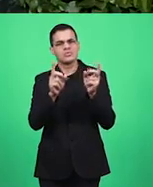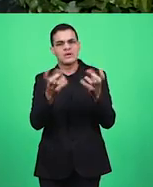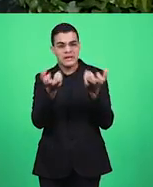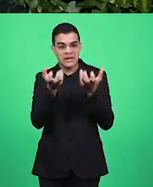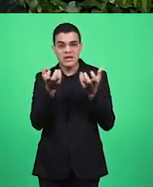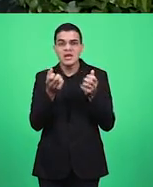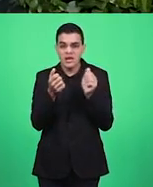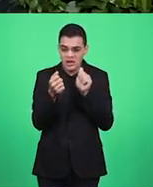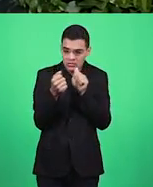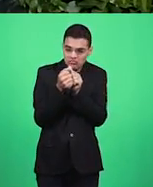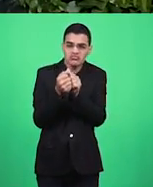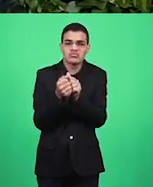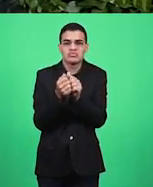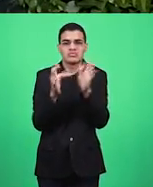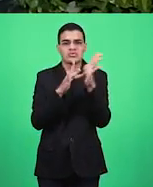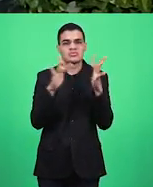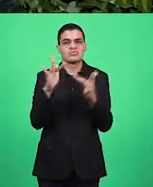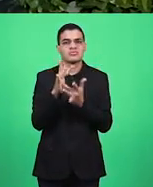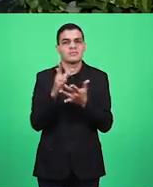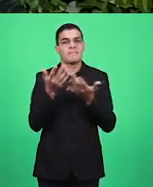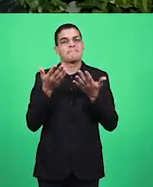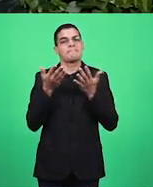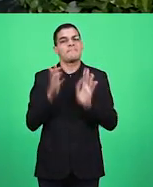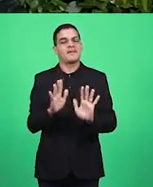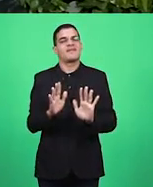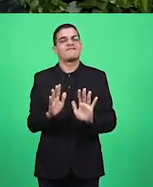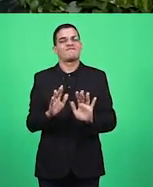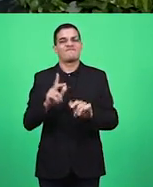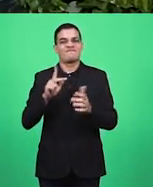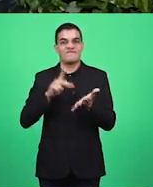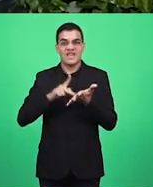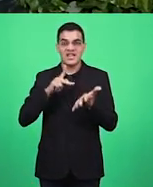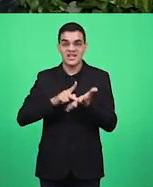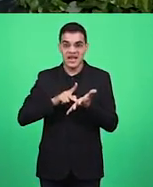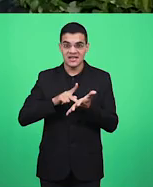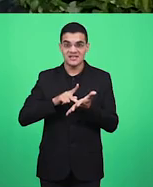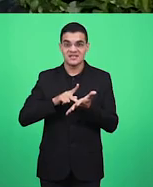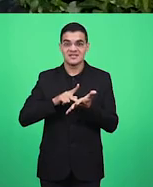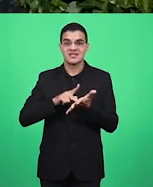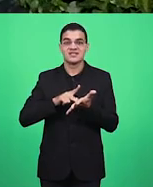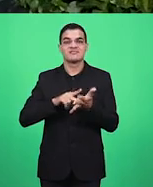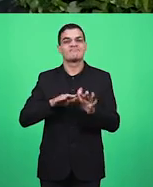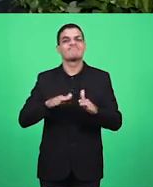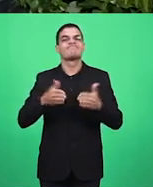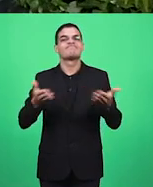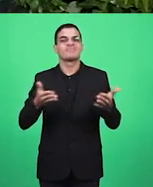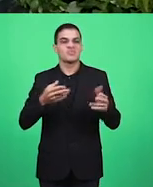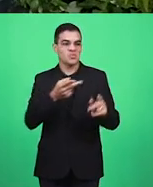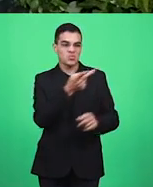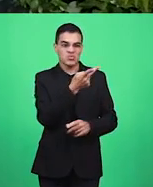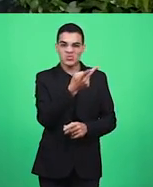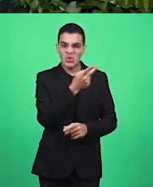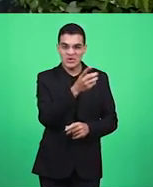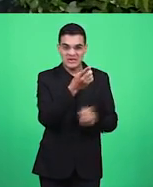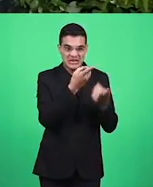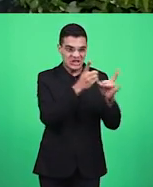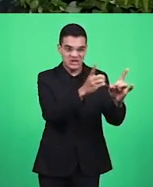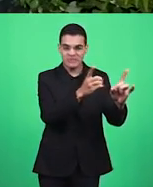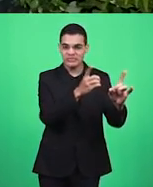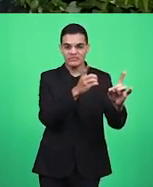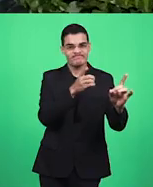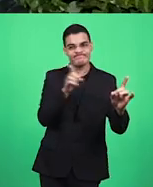любили его. Они хотели, чтобы быть рядом с ним. Но на самом деле они